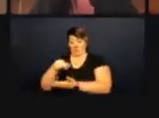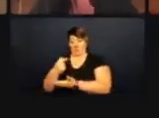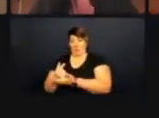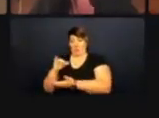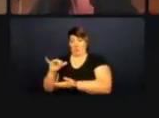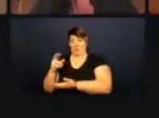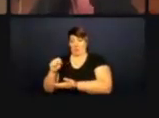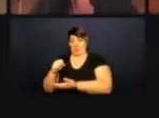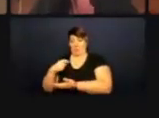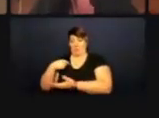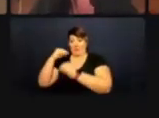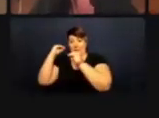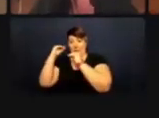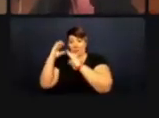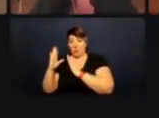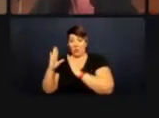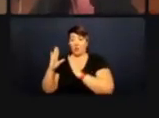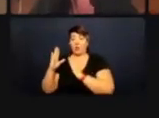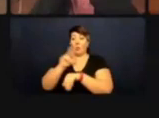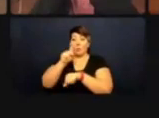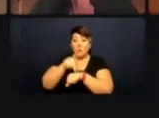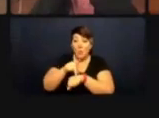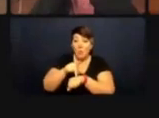zina tofauti.